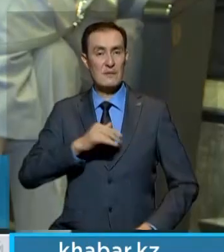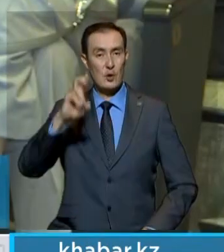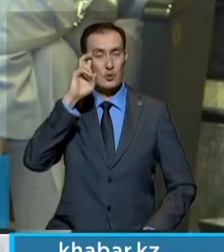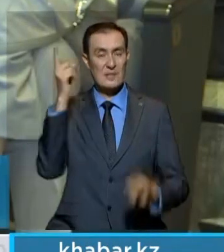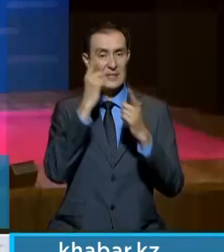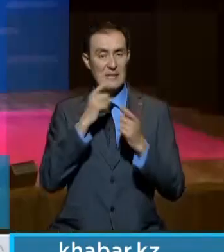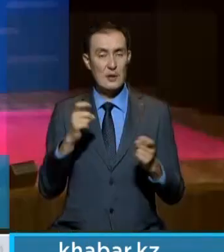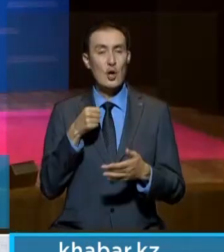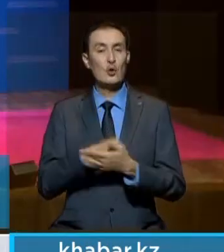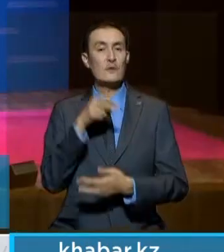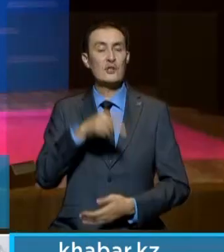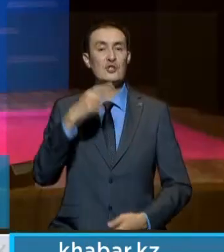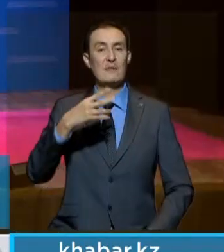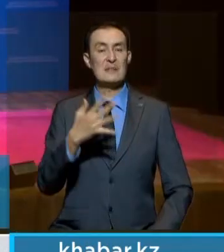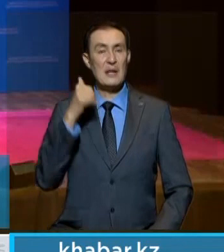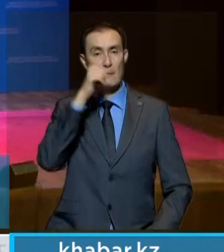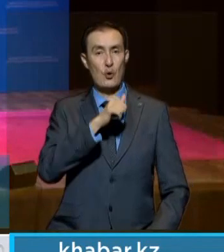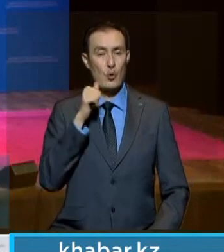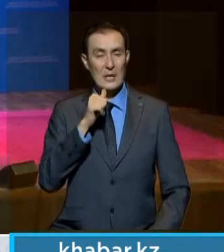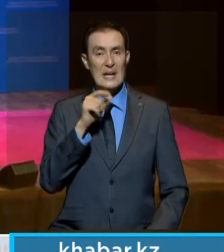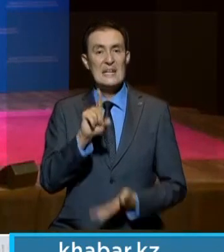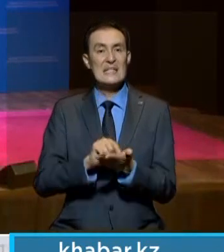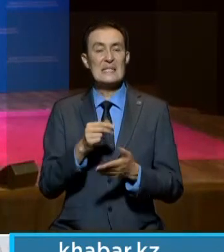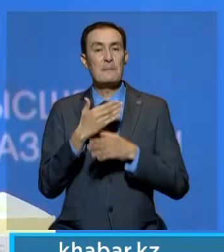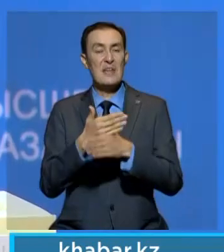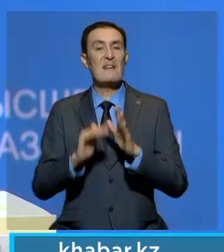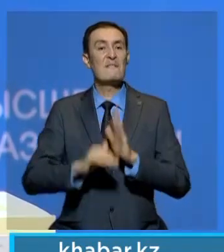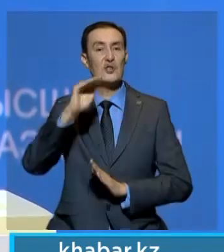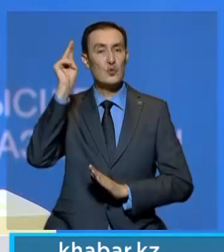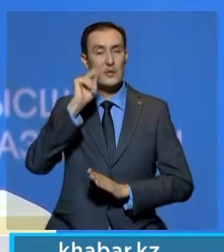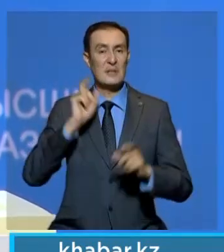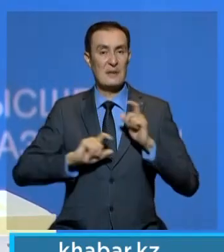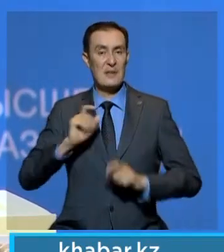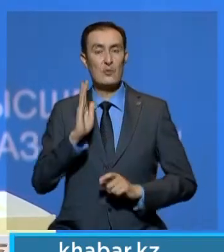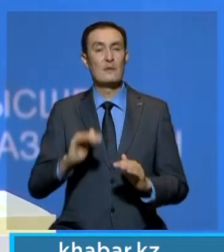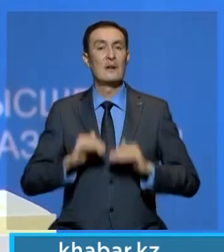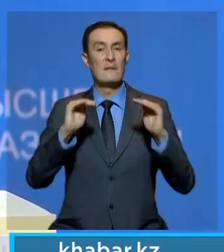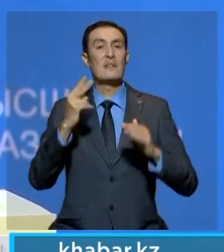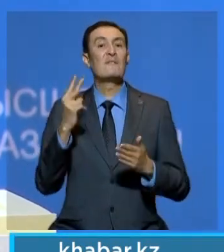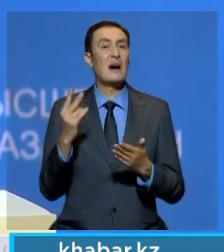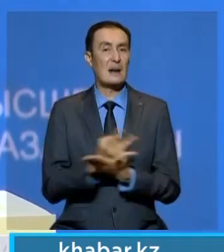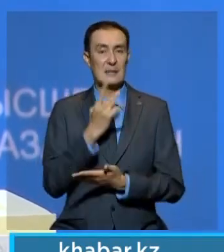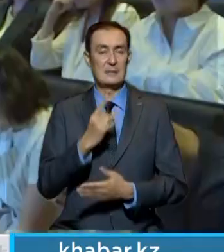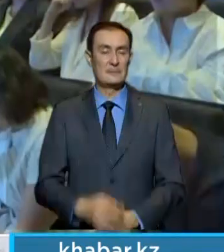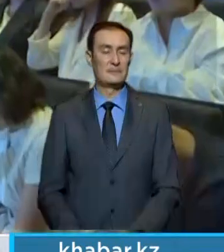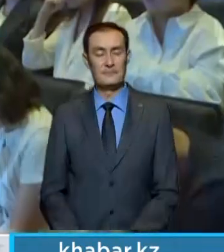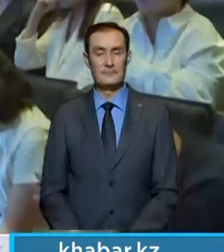заявила что до 2025 года стипендия высших учебных заведениях вырастет в два раза